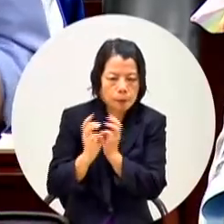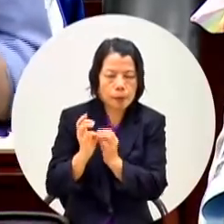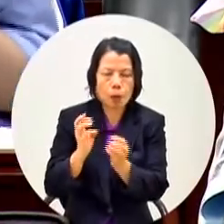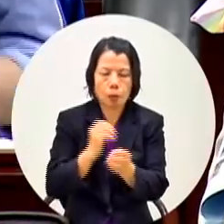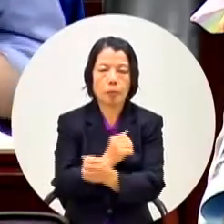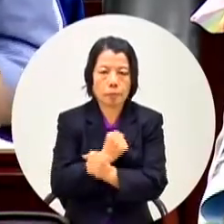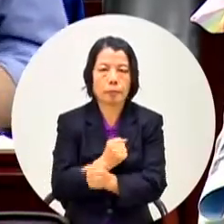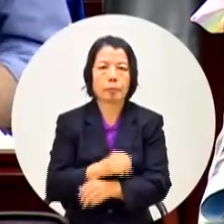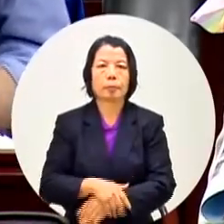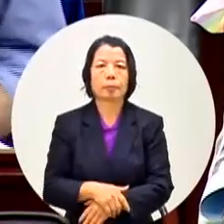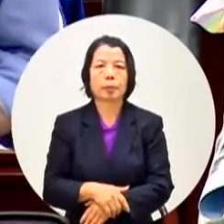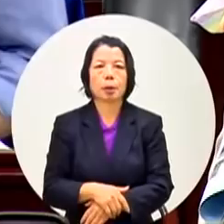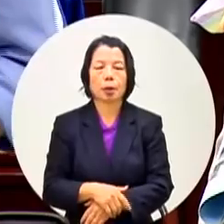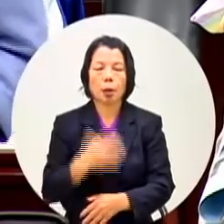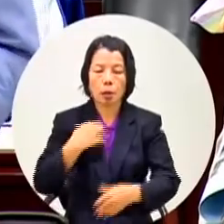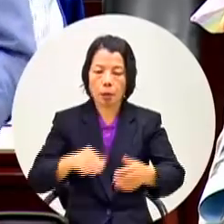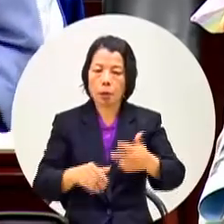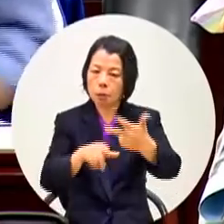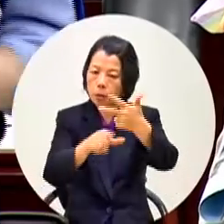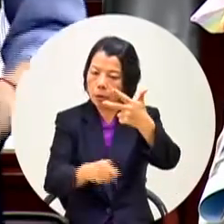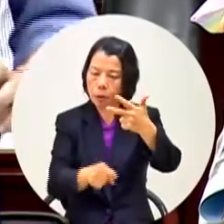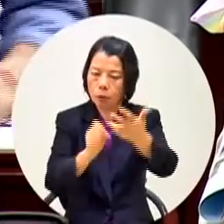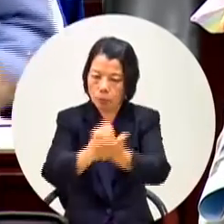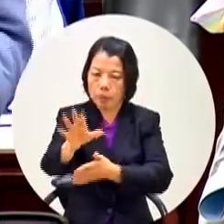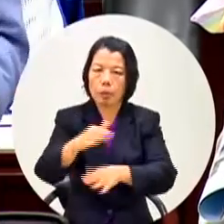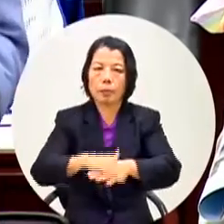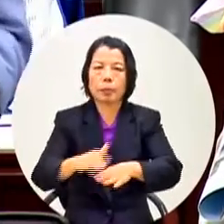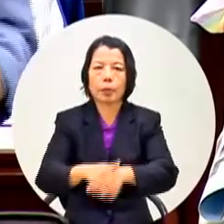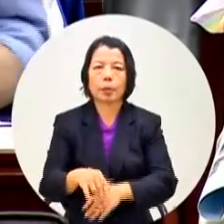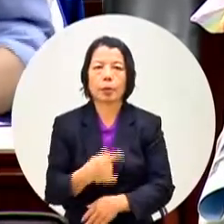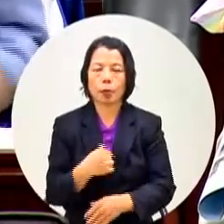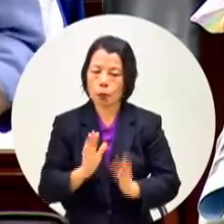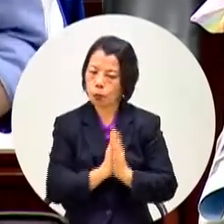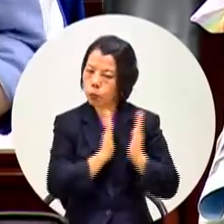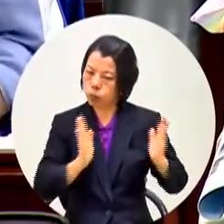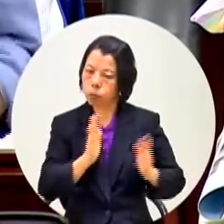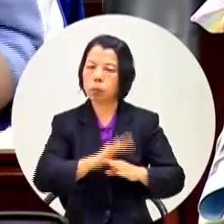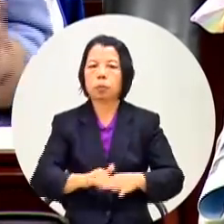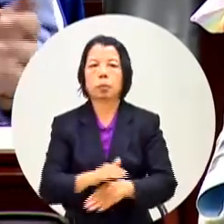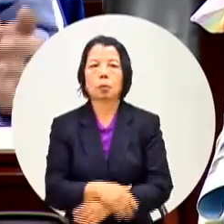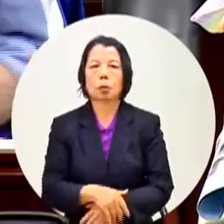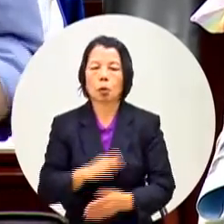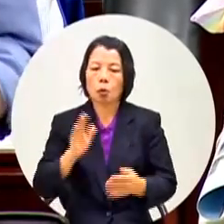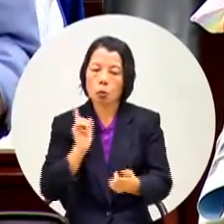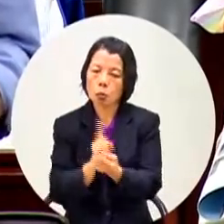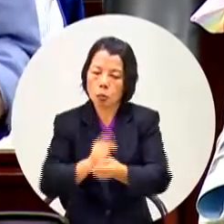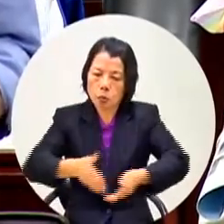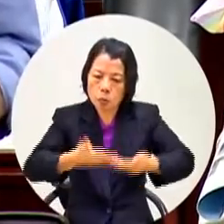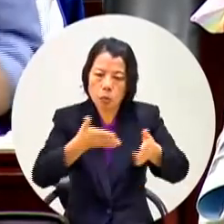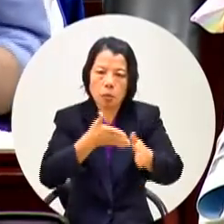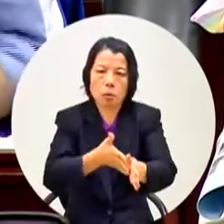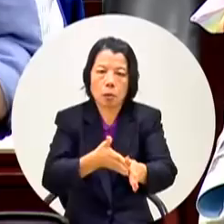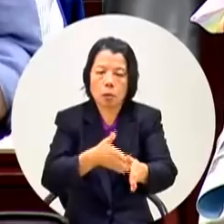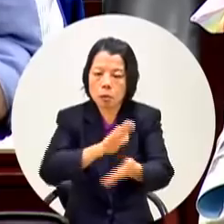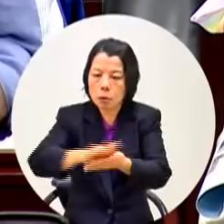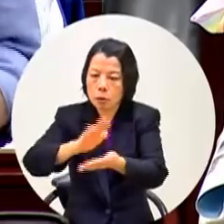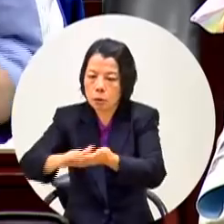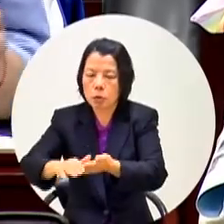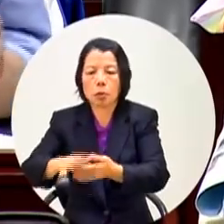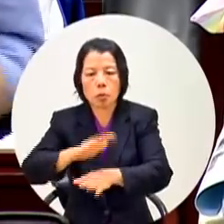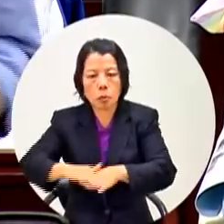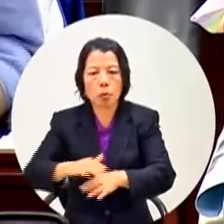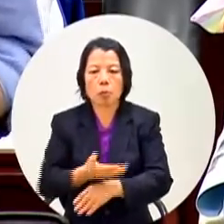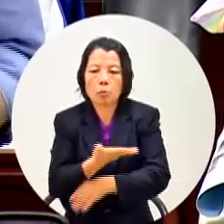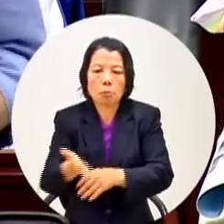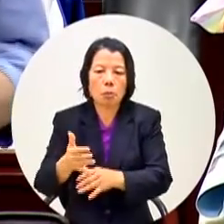会来报告，审慎乐观。我认为轻轨它还是会有一个最终解决方案，让大多数高雄市民朋友可以接受，